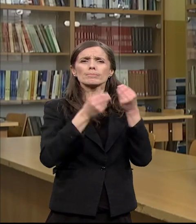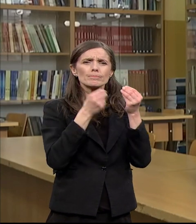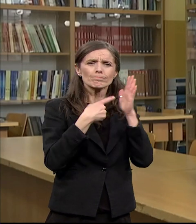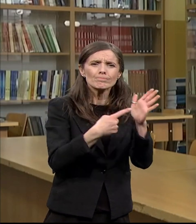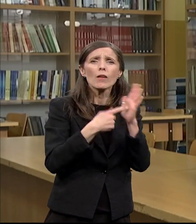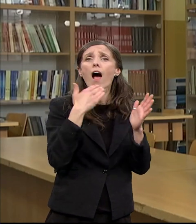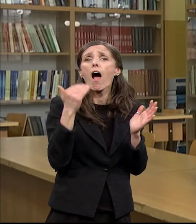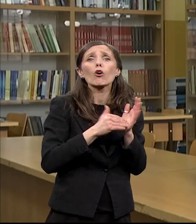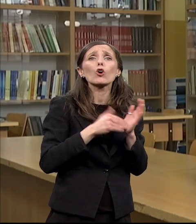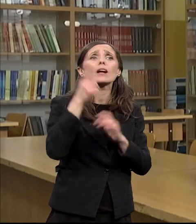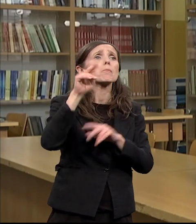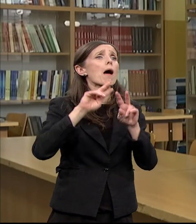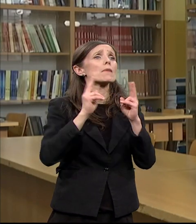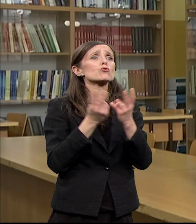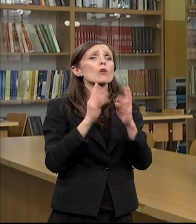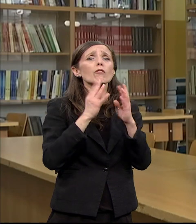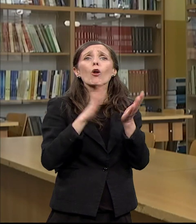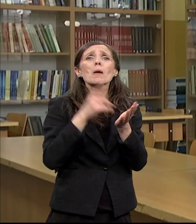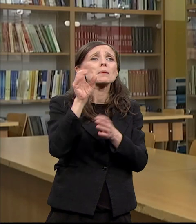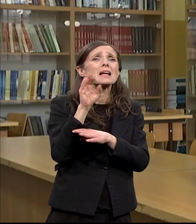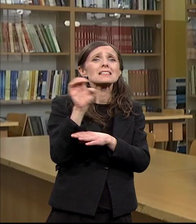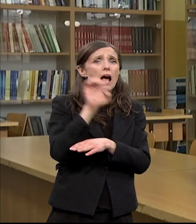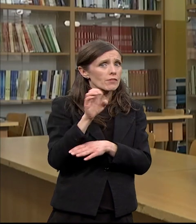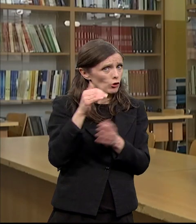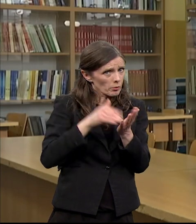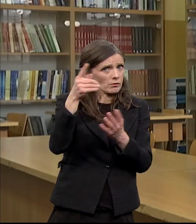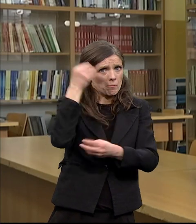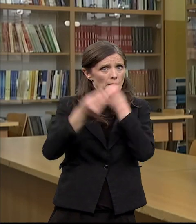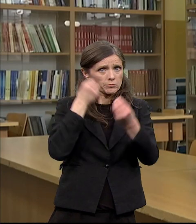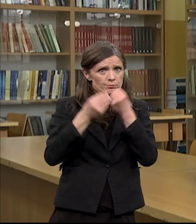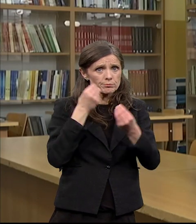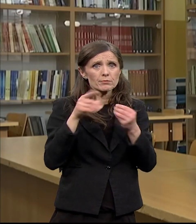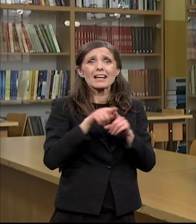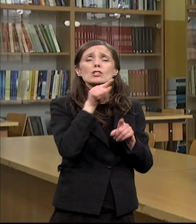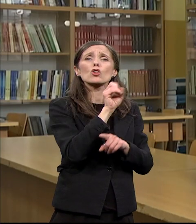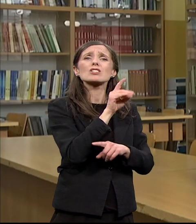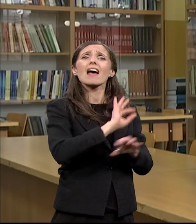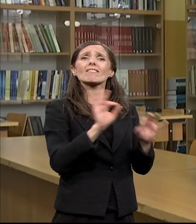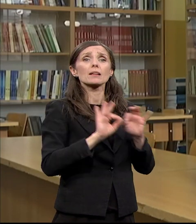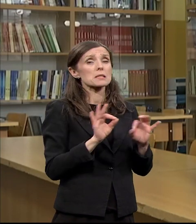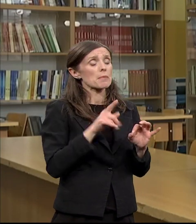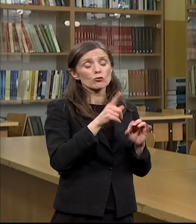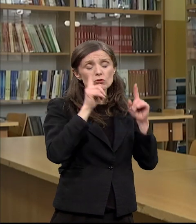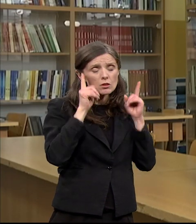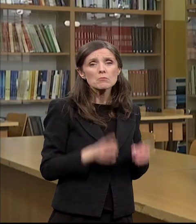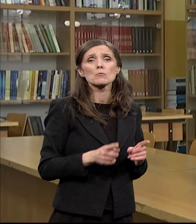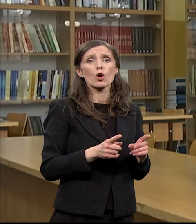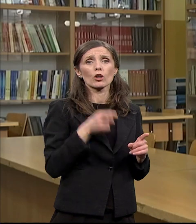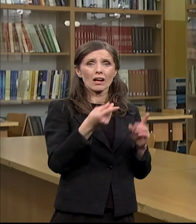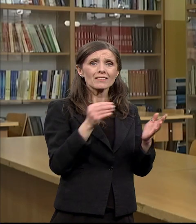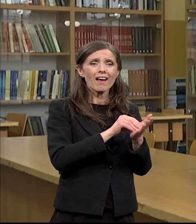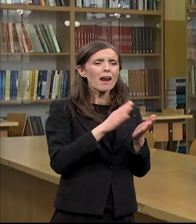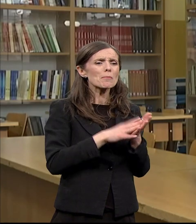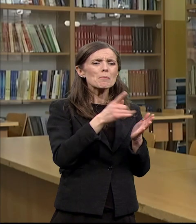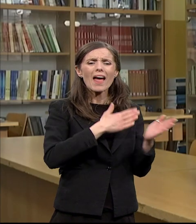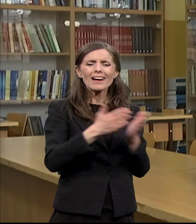pred međunarodnim forumima, kao što su Savet Evrope, uostalom kao što je i Savet bezbednosti, to mora naprosto da uđe u našim komentarima